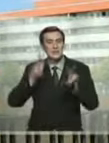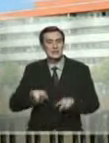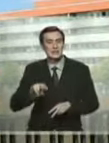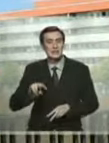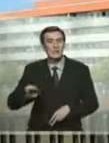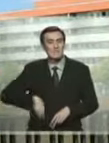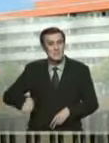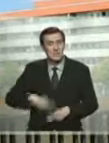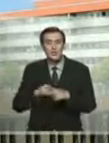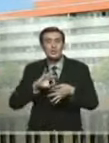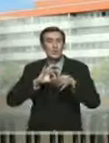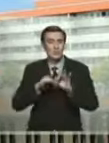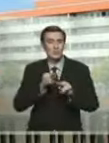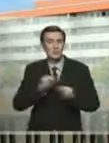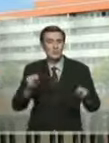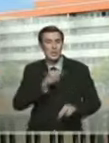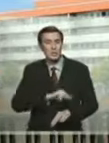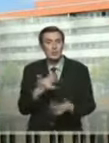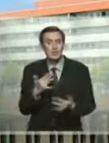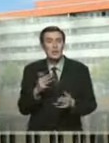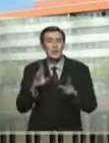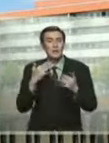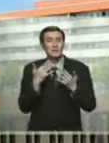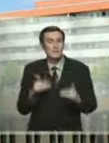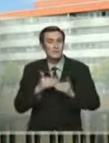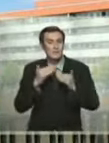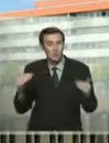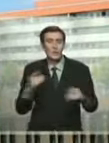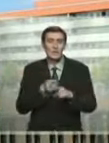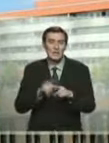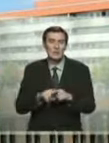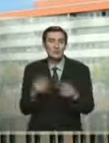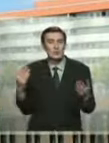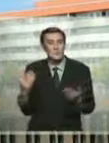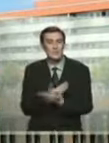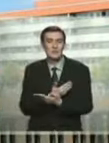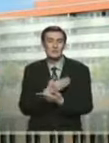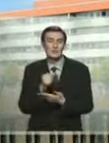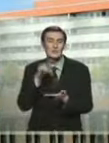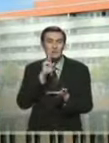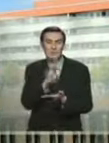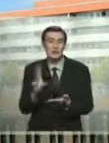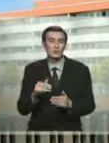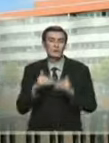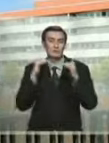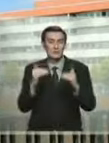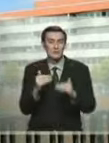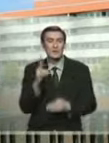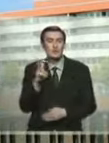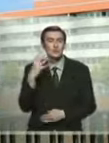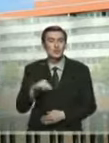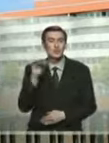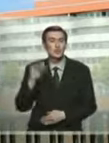это сложная педагогическая работа и требование к ним высокие мы требуем чтобы были пересмотрены тарифы зарплат для 240 тысяч